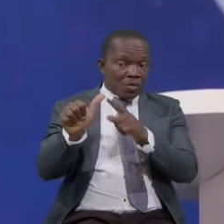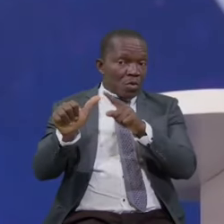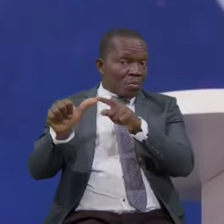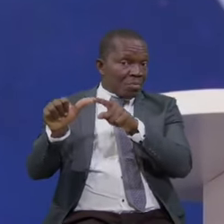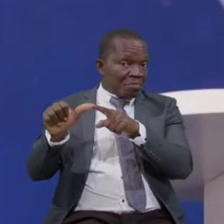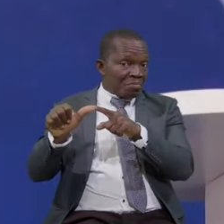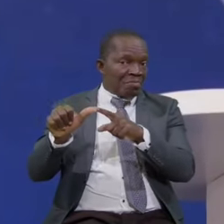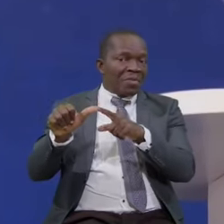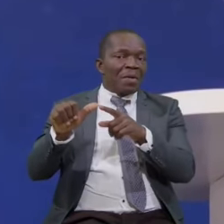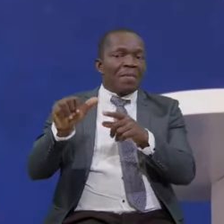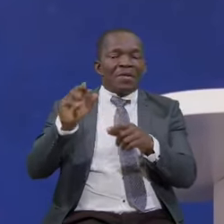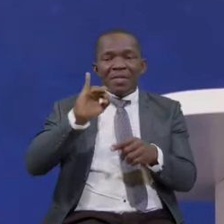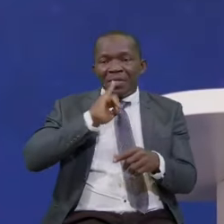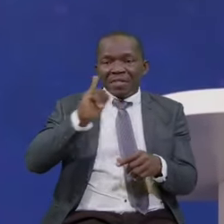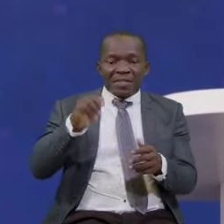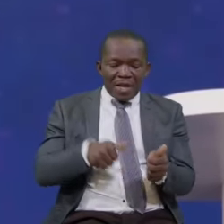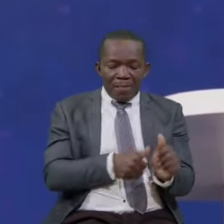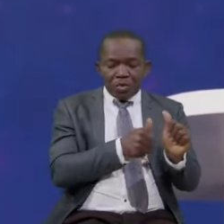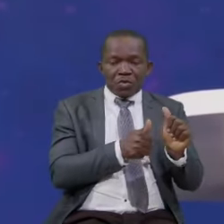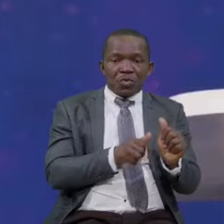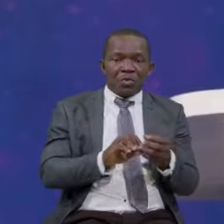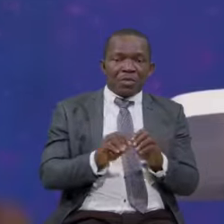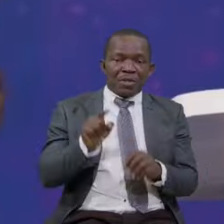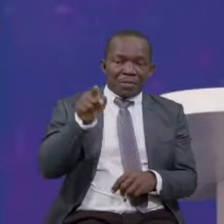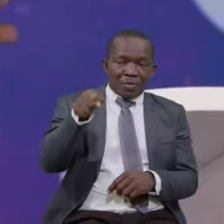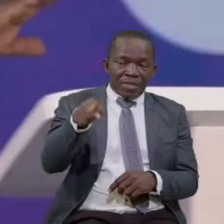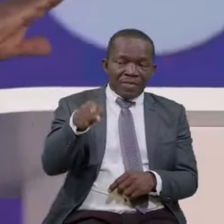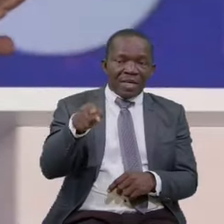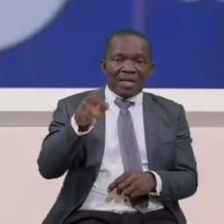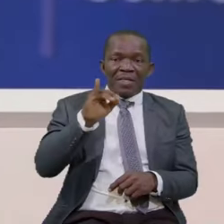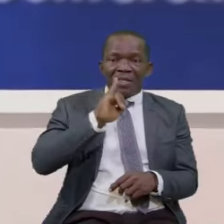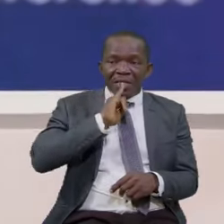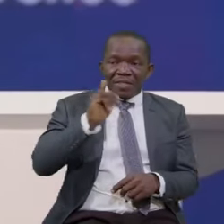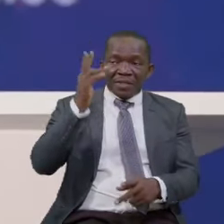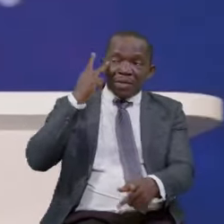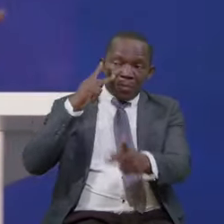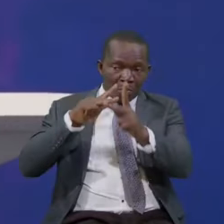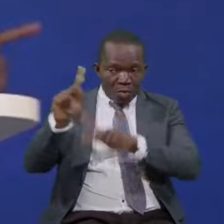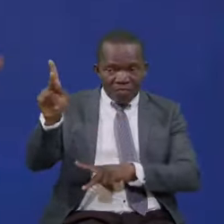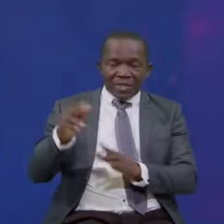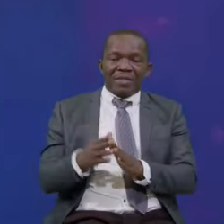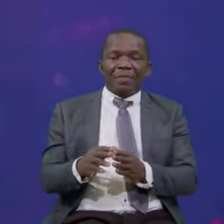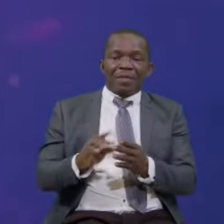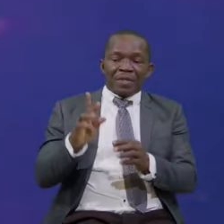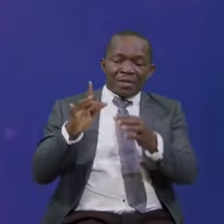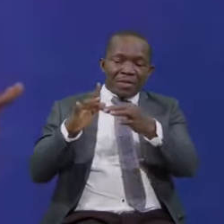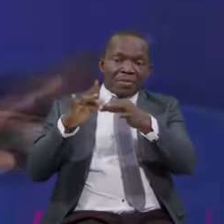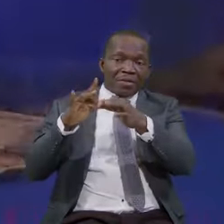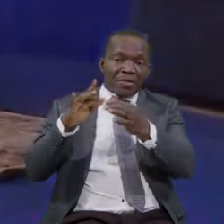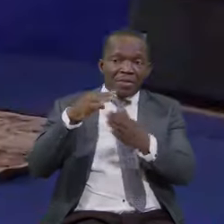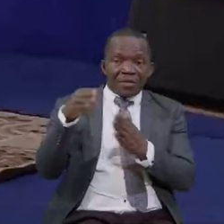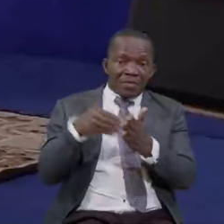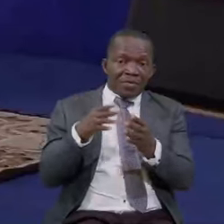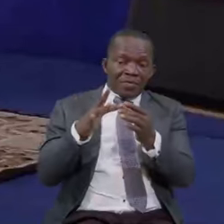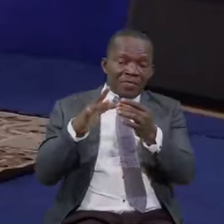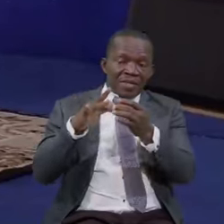qui fixe c'est toi l'homme ça c'est le Prophète et le doigt du milieu celui qui est